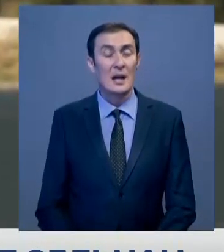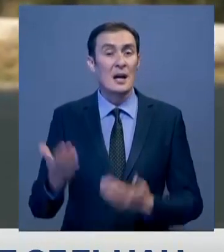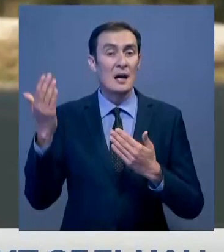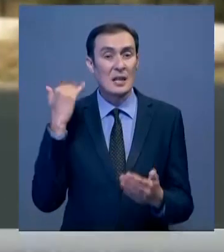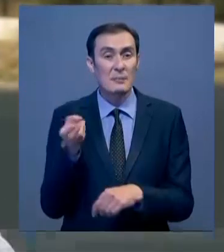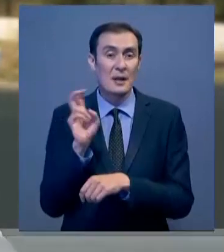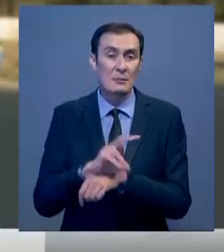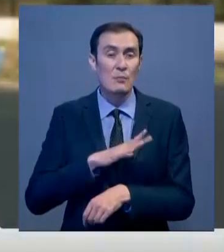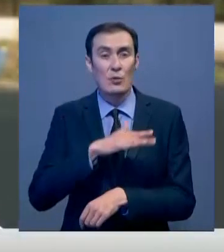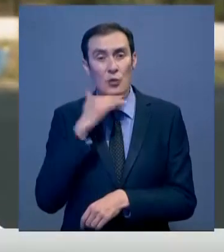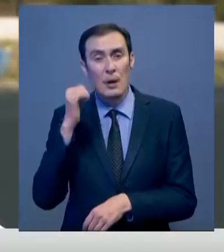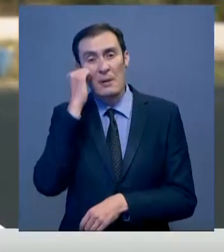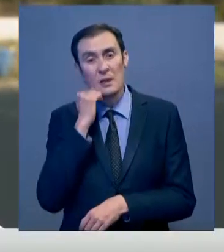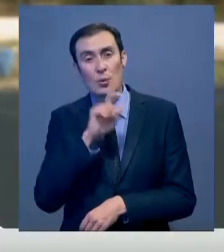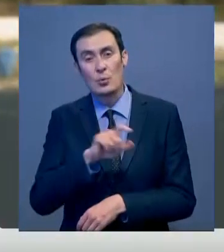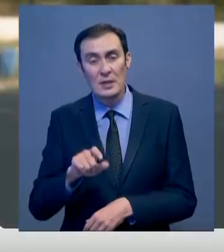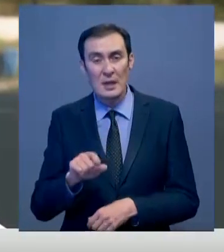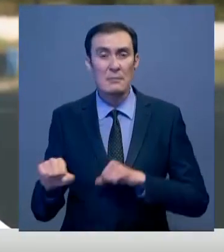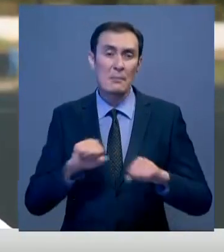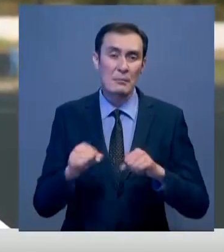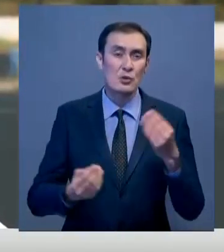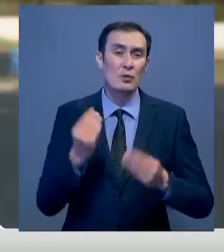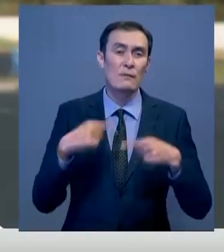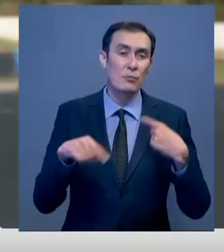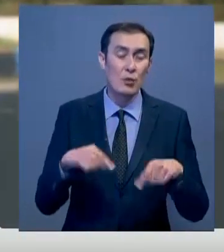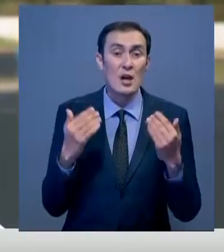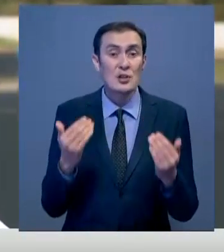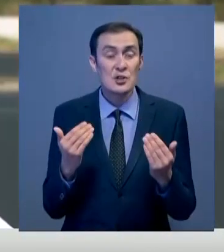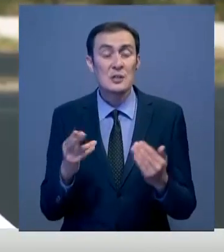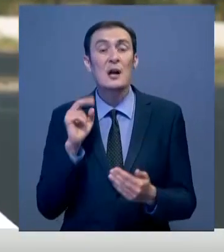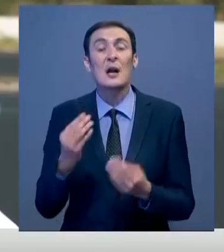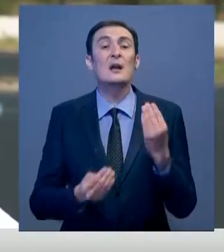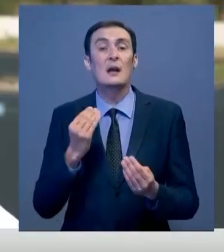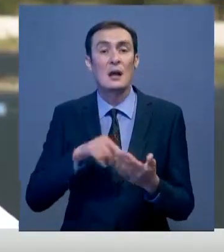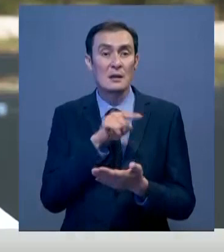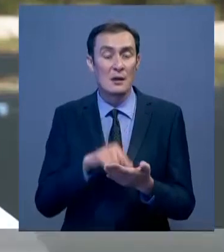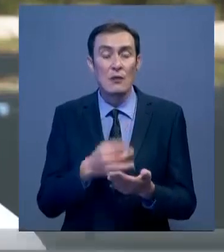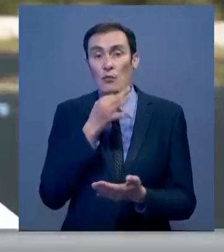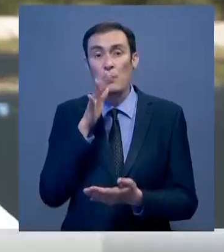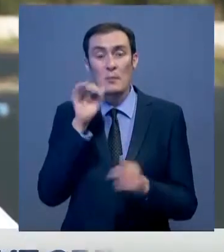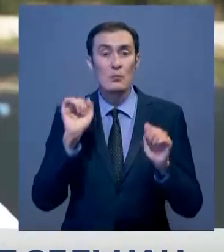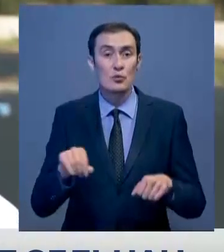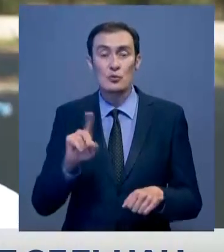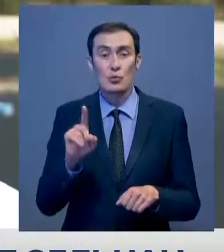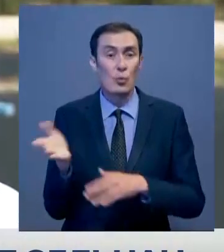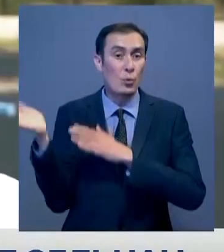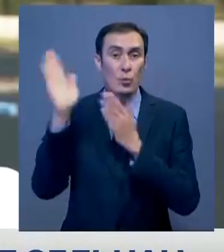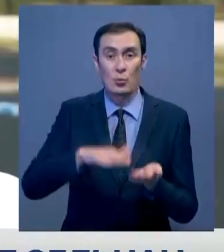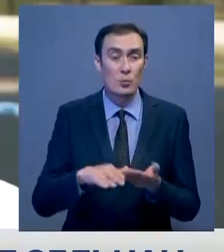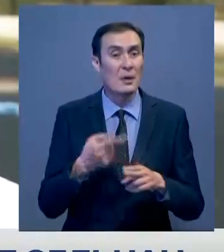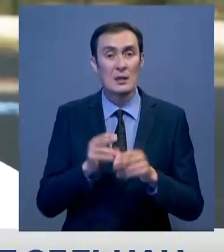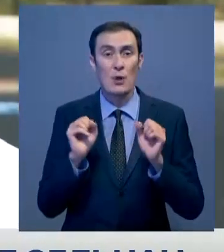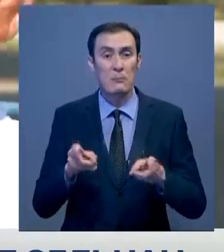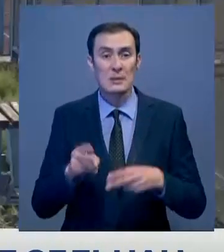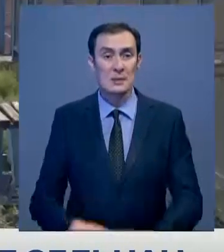Раньше сюда приходило много пожилых людей. На пробежку, играть в футбол. Сейчас как здесь мяч погоняешь? В любой момент может что-нибудь на тебя рухнуть.